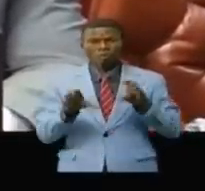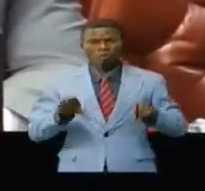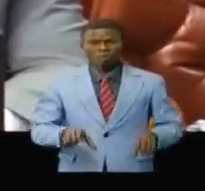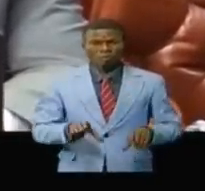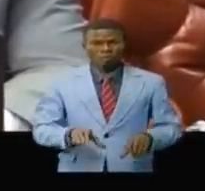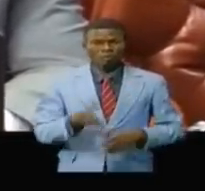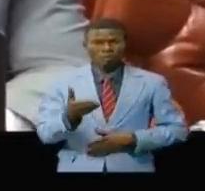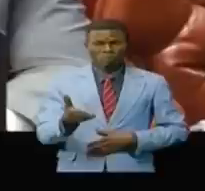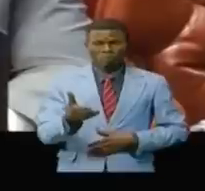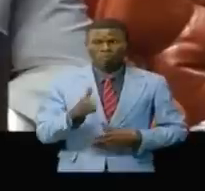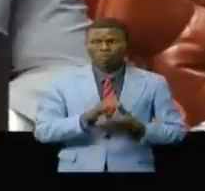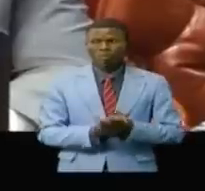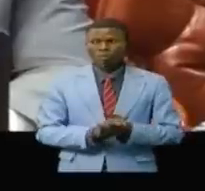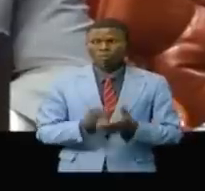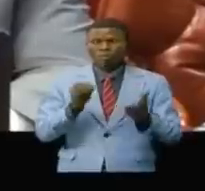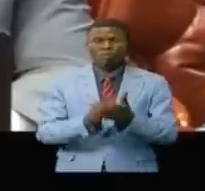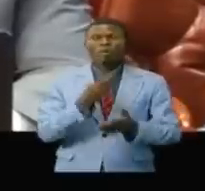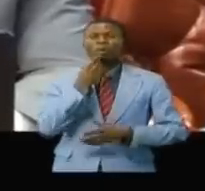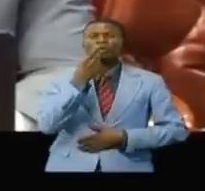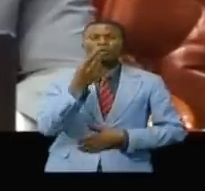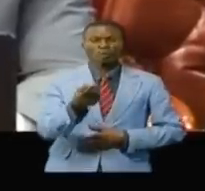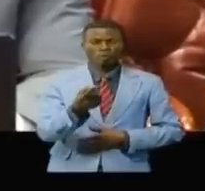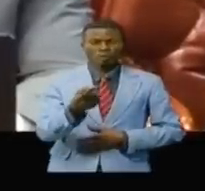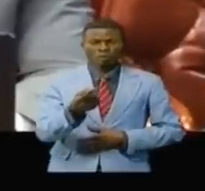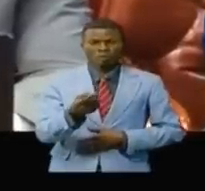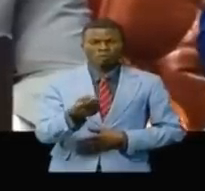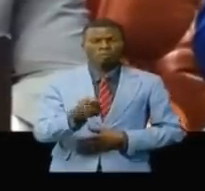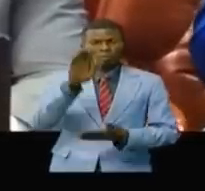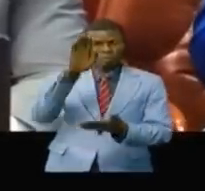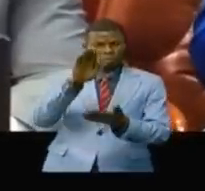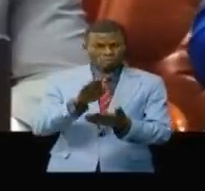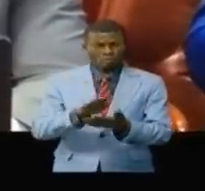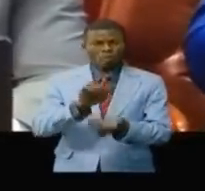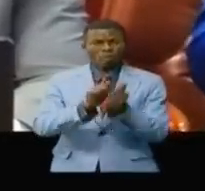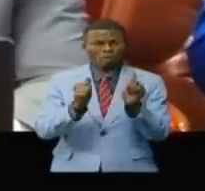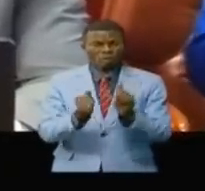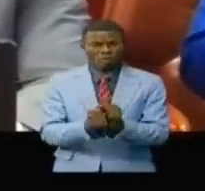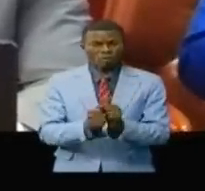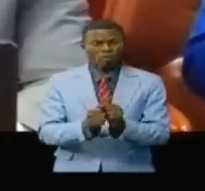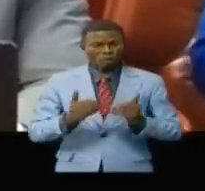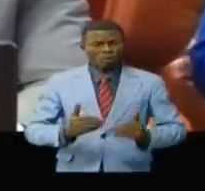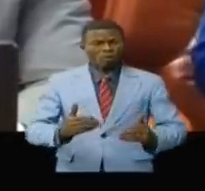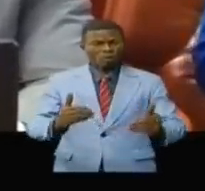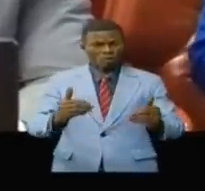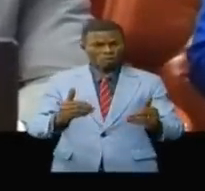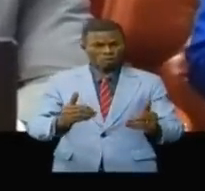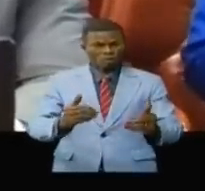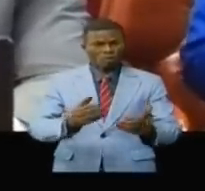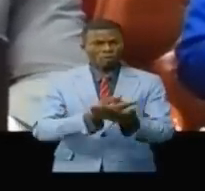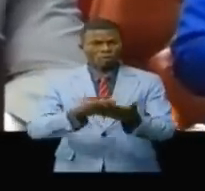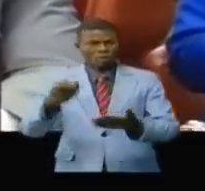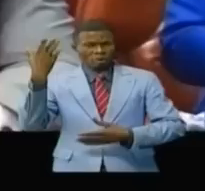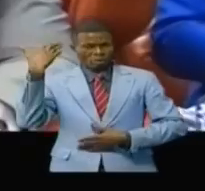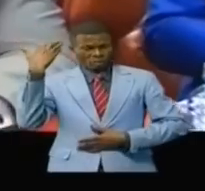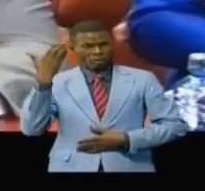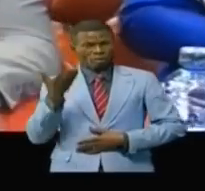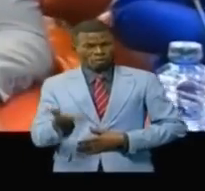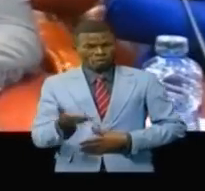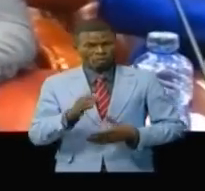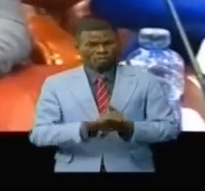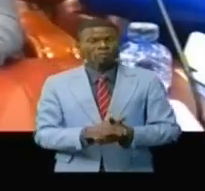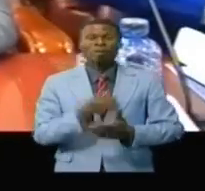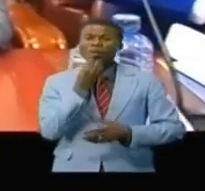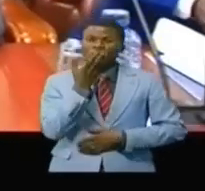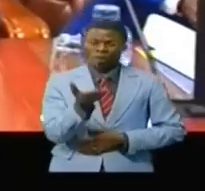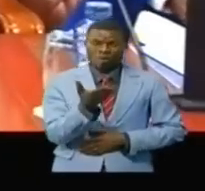Congo. Il a signifié que la diminution des cas dans le pays se poursuit depuis 13 semaines consécutives, même